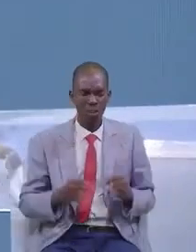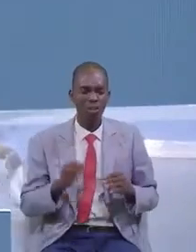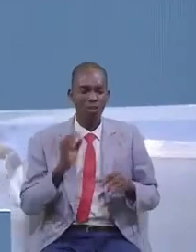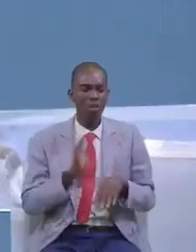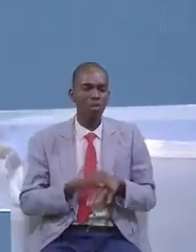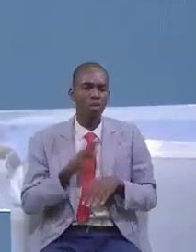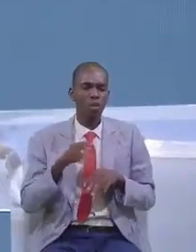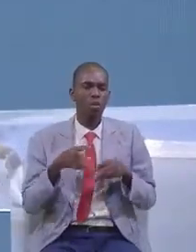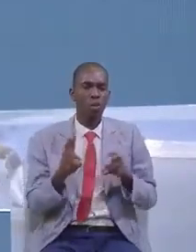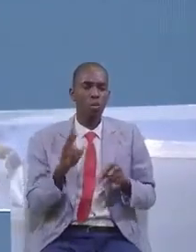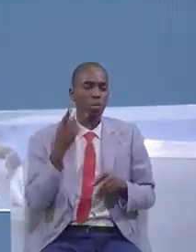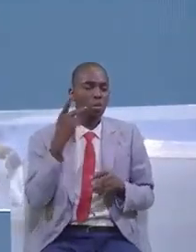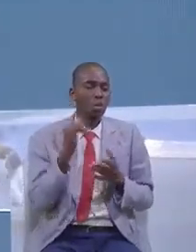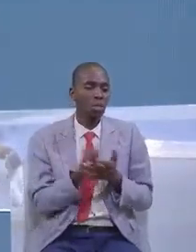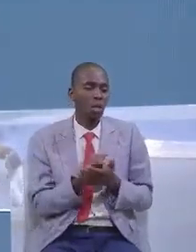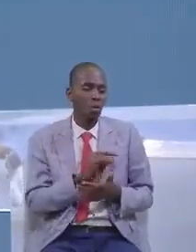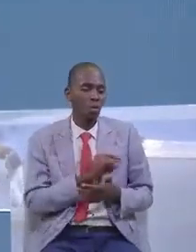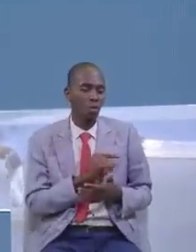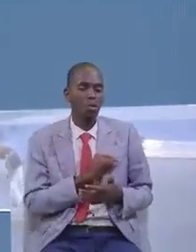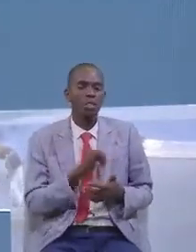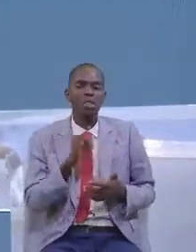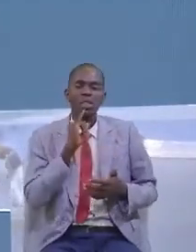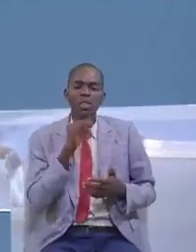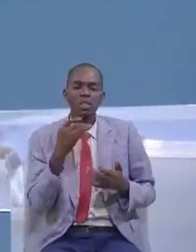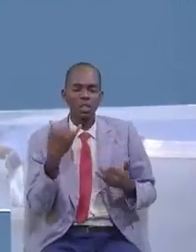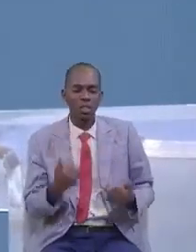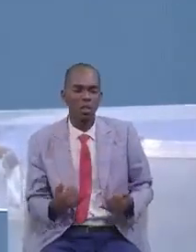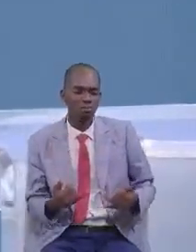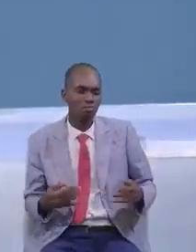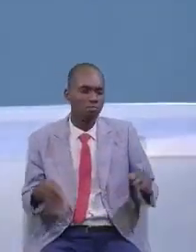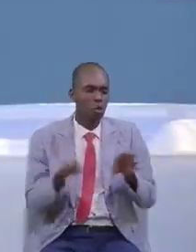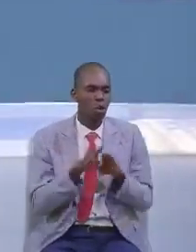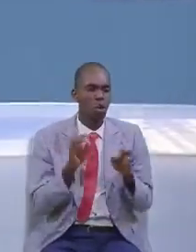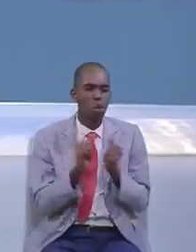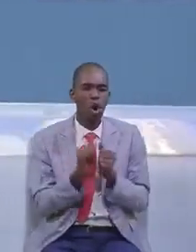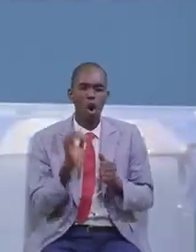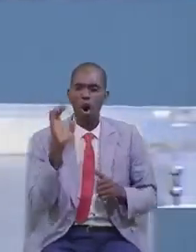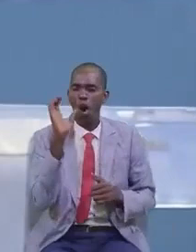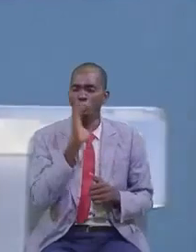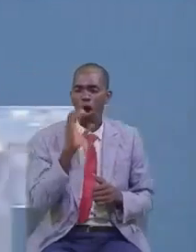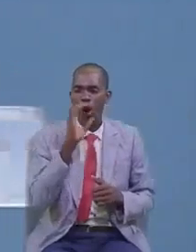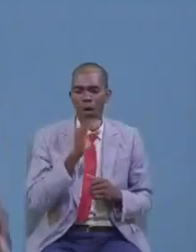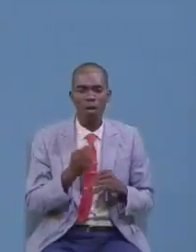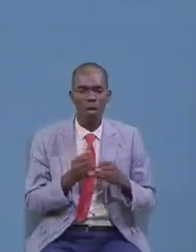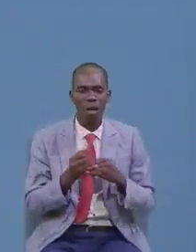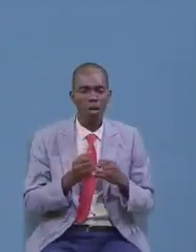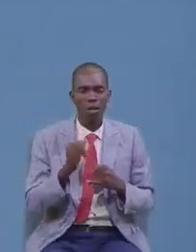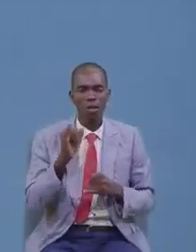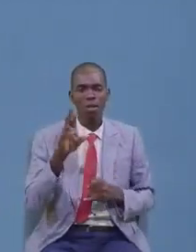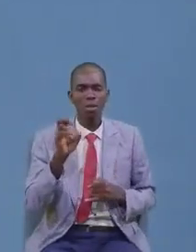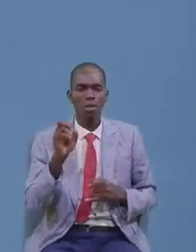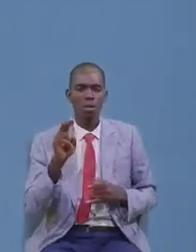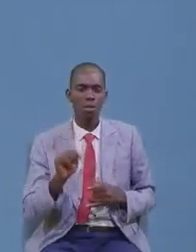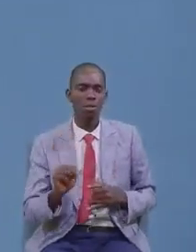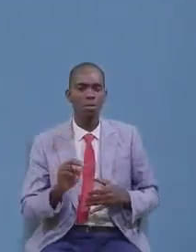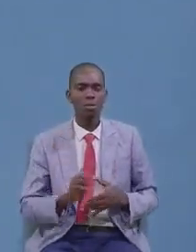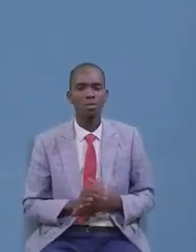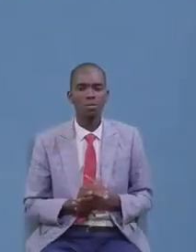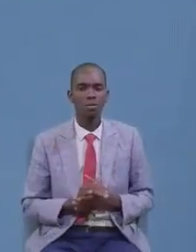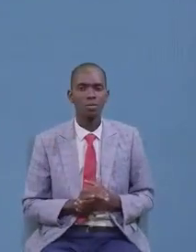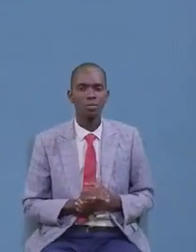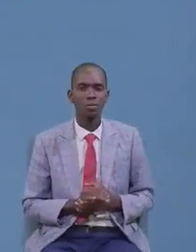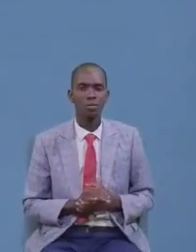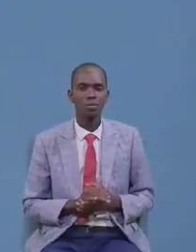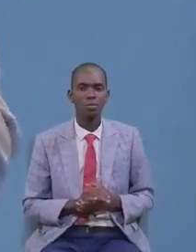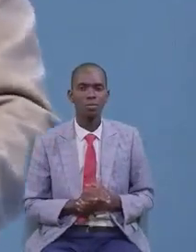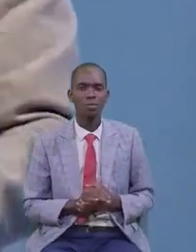that conscience with a hot iron. It's the conscience. ఒకవేళ మీ మనస్సాక్షి గనుక నేను మీకు సలహా చెప్పను, ఆలోచన చెప్పను,